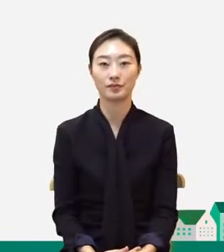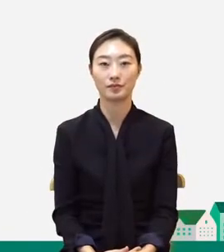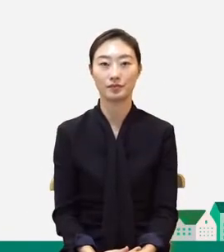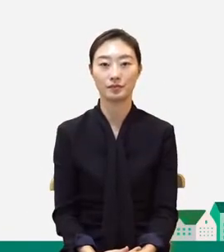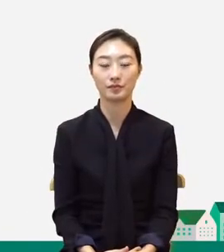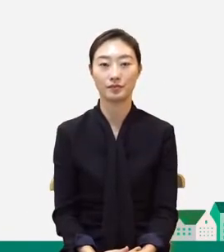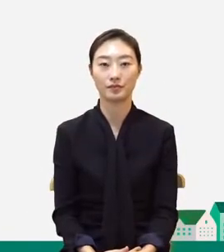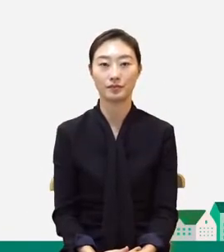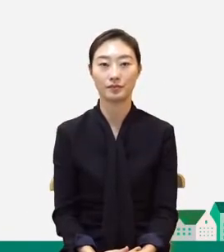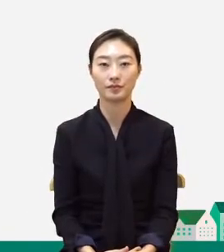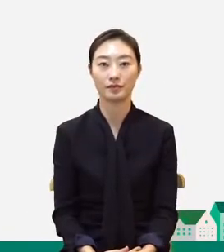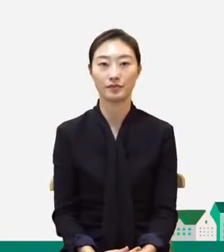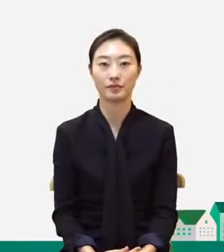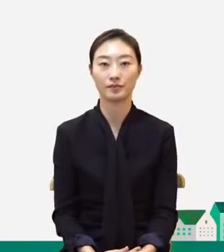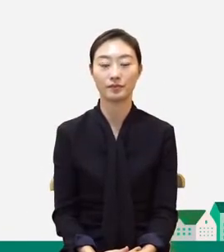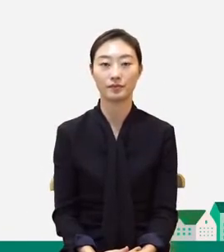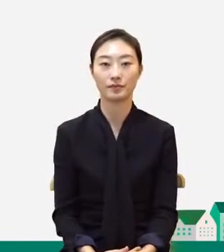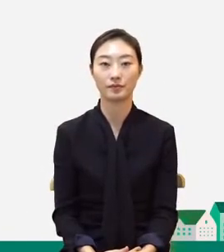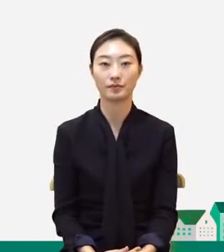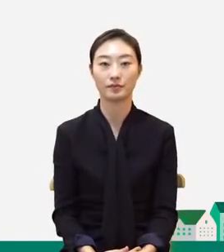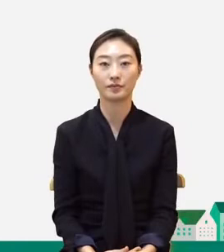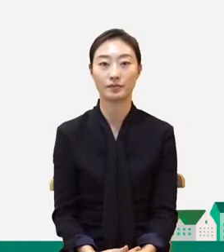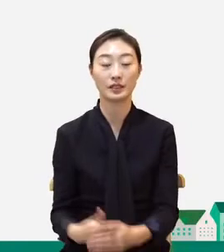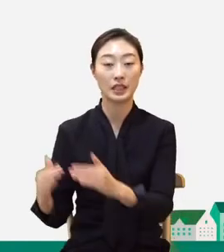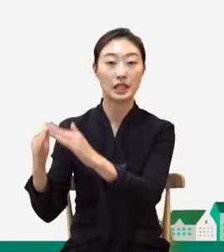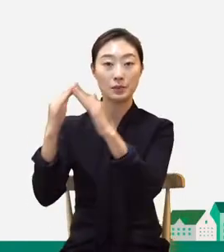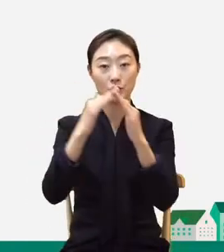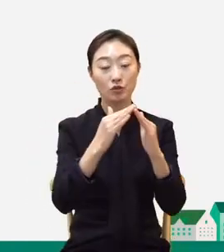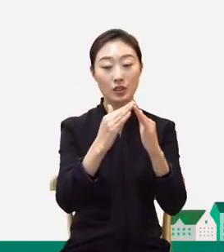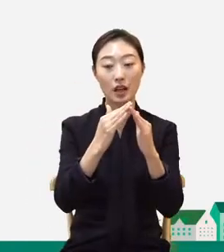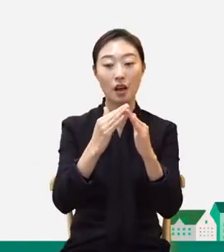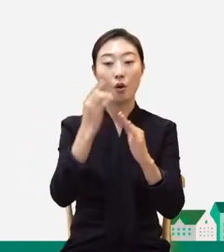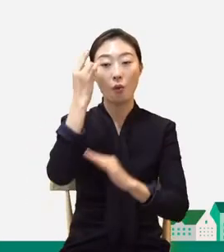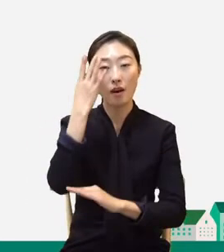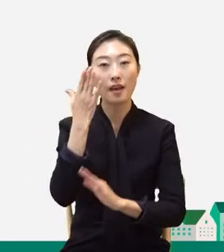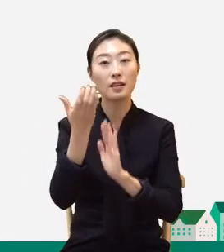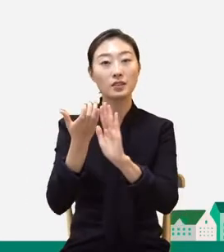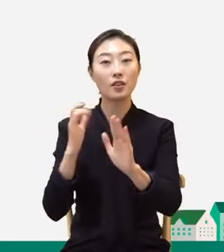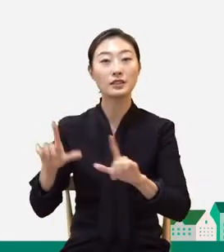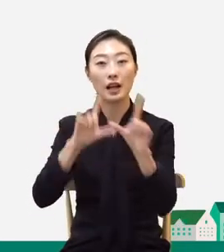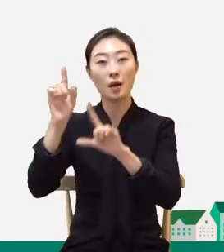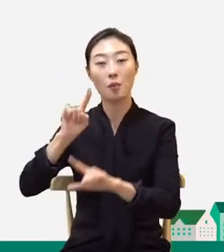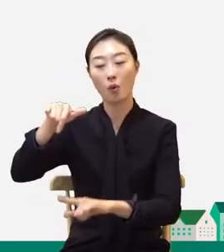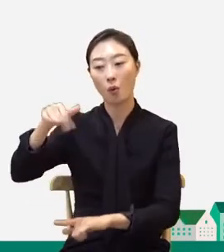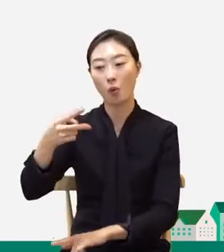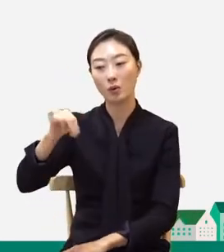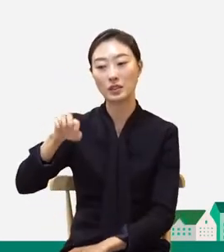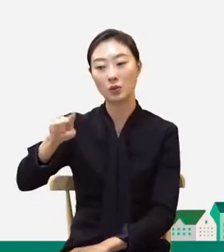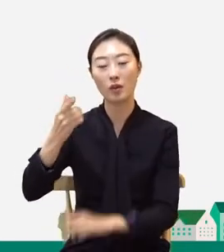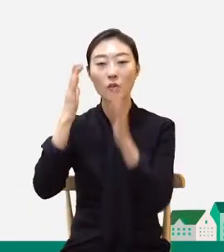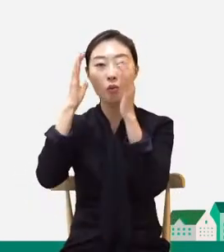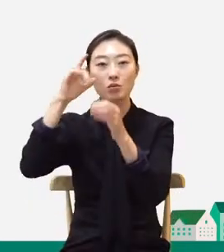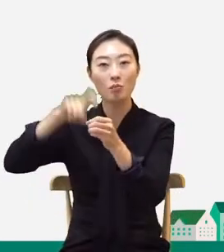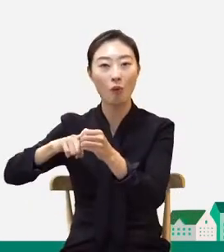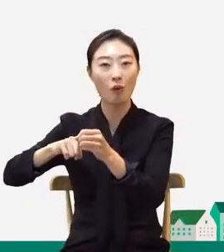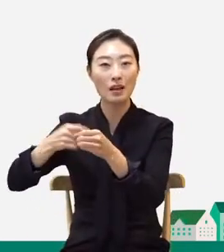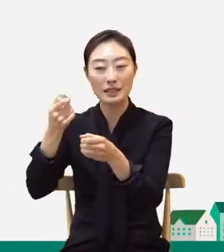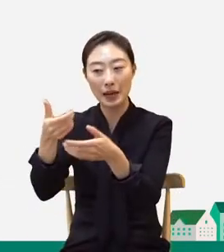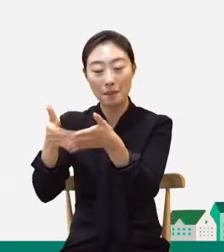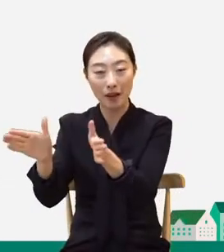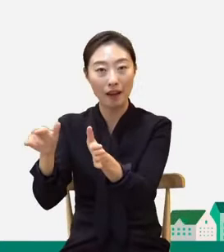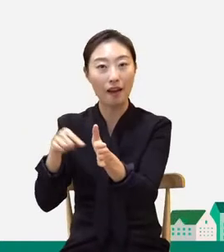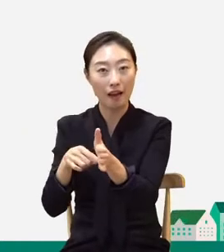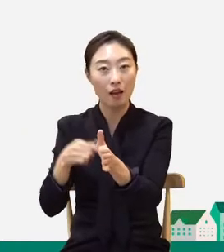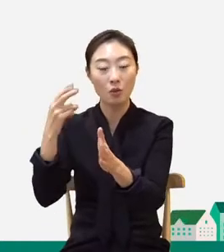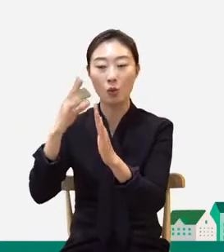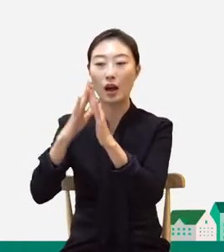좀 구체적으로 살펴보면 저희 입주자분들이 아무래도 이전에 고시원이나 공동생활 가정에서 오신 분들이 많았기 때문에